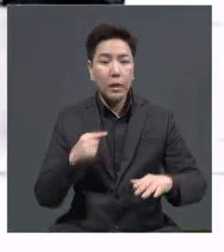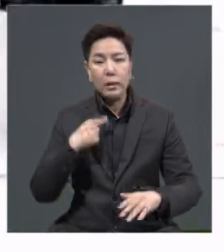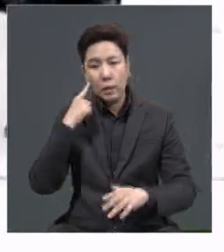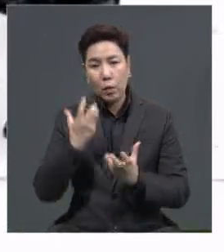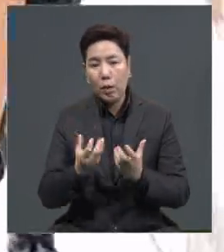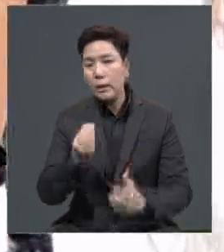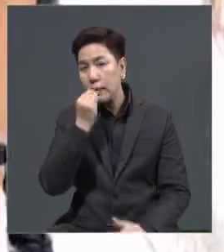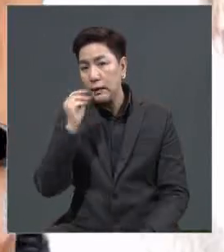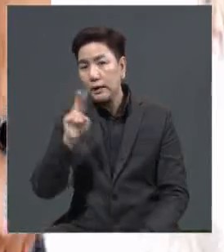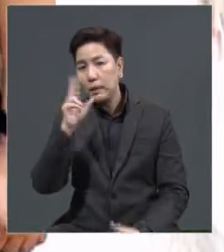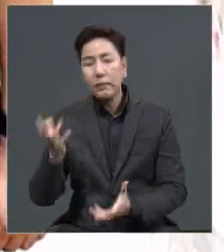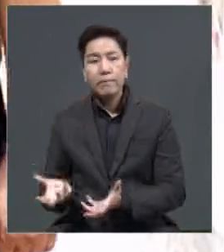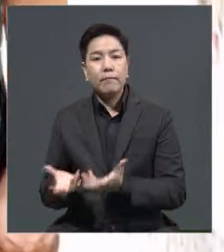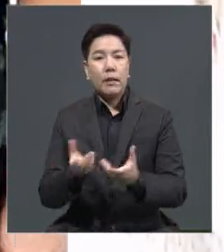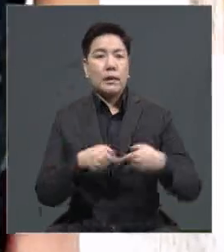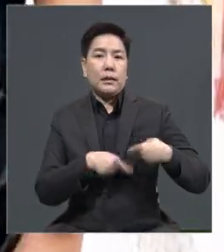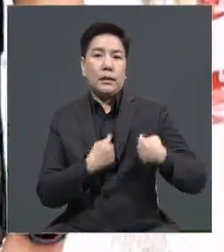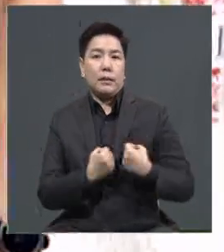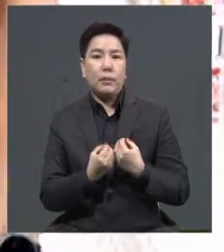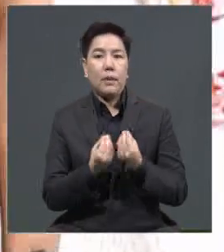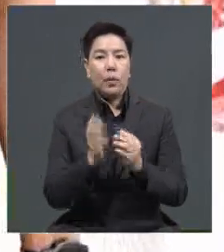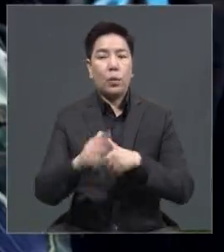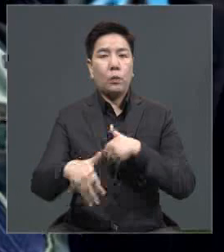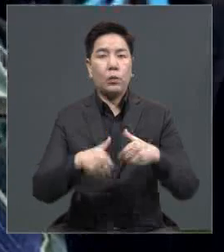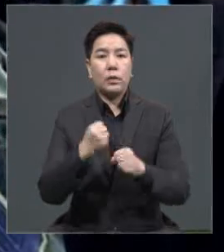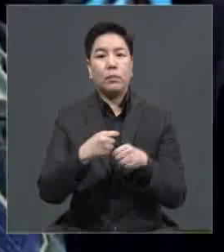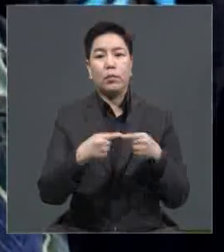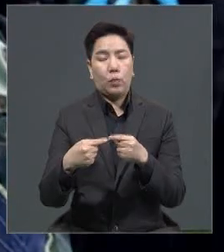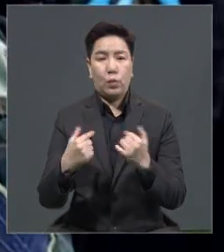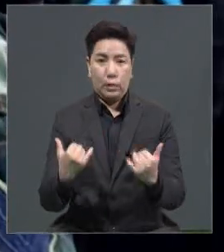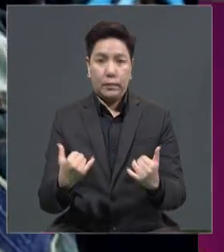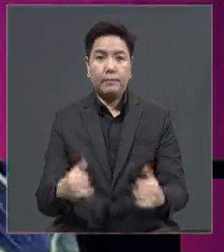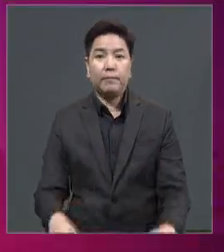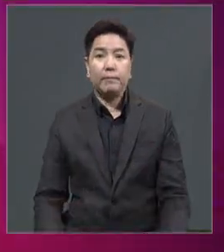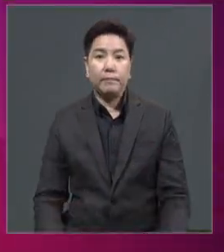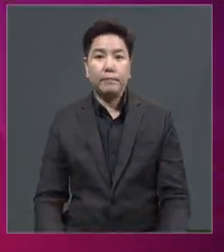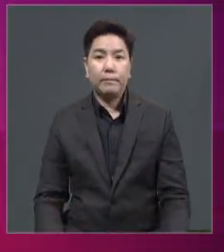ครื่องอุปโภคบริโภคเพื่อเป็นขวัญกำลังใจแก่กำลังพลในการปฏิบัติหน้าที่ต่อไปด้วย